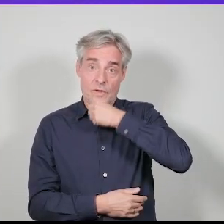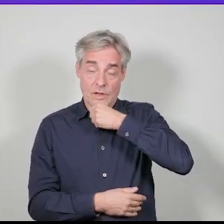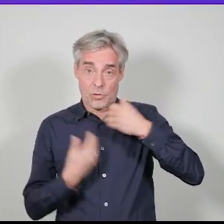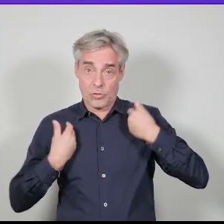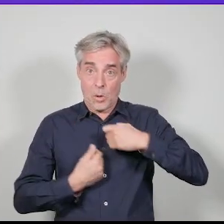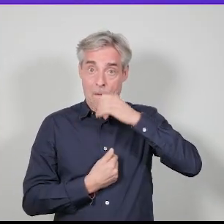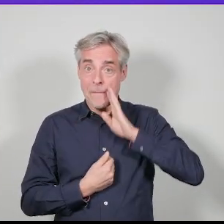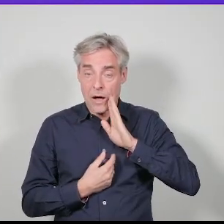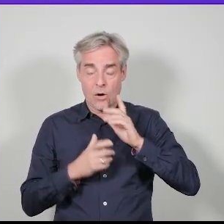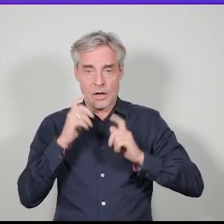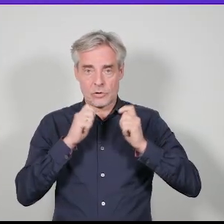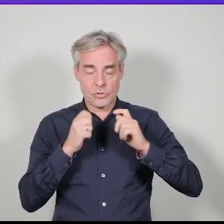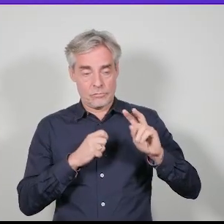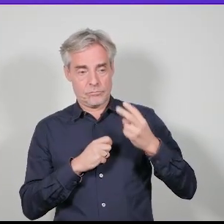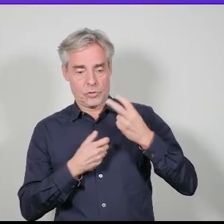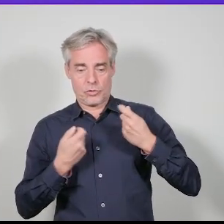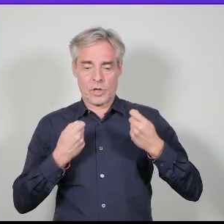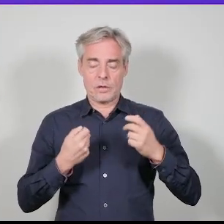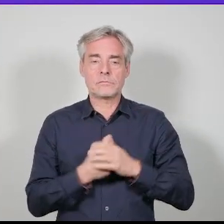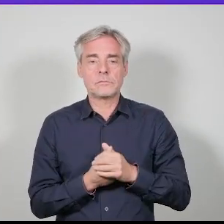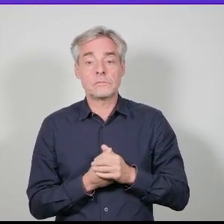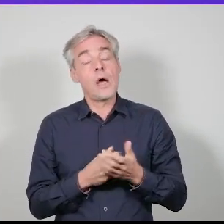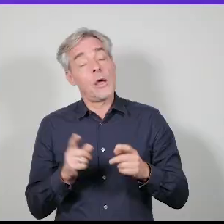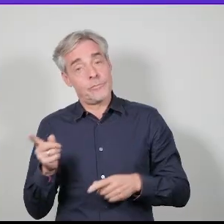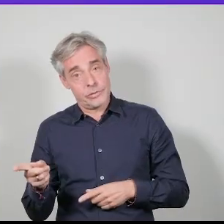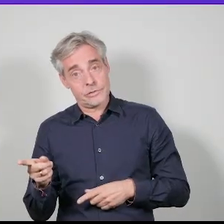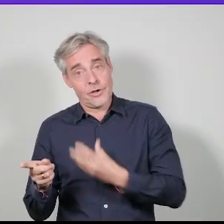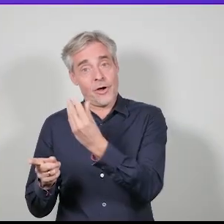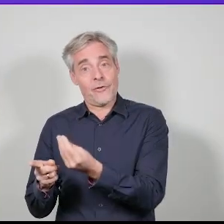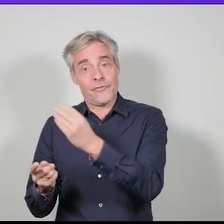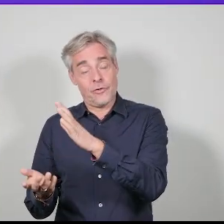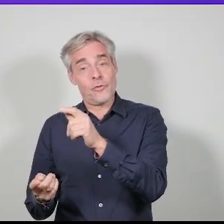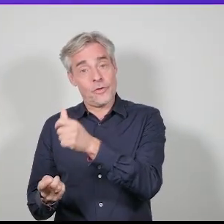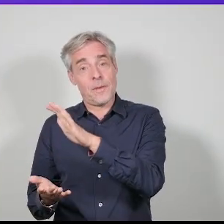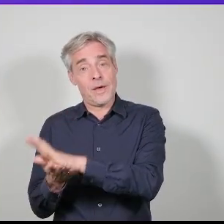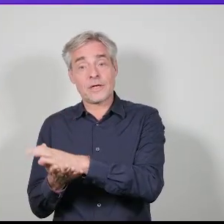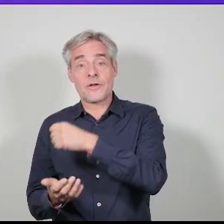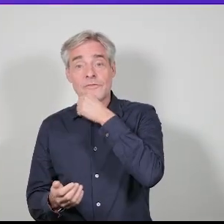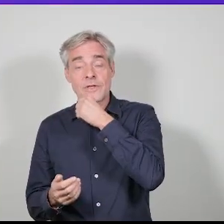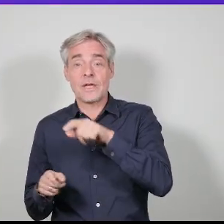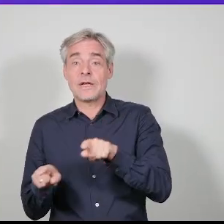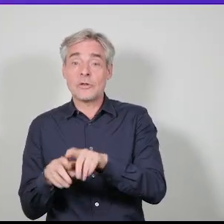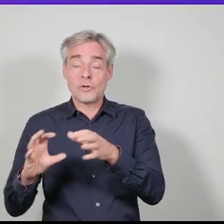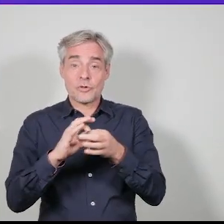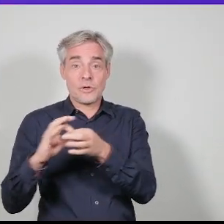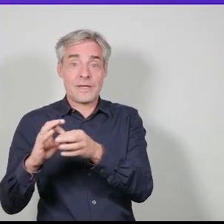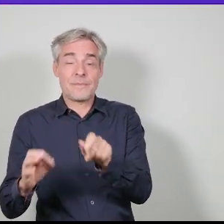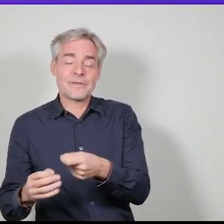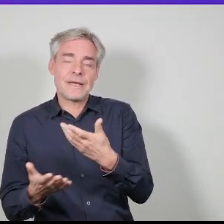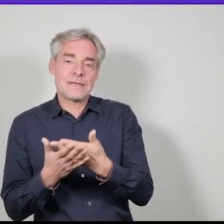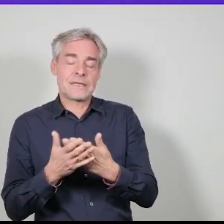qu'on prenne compte, qu'on gère, mais aussi le vieillissement de notre enfant. Et les deux sont évidemment inséparables. Donc c'est ça